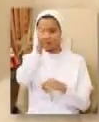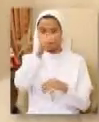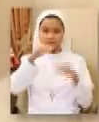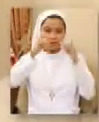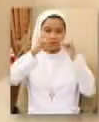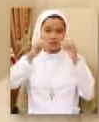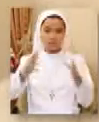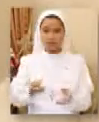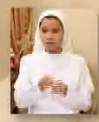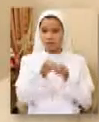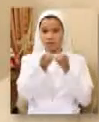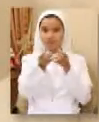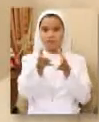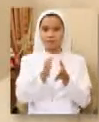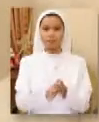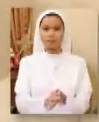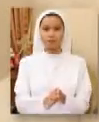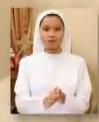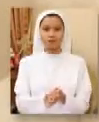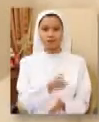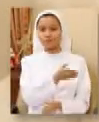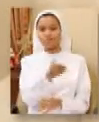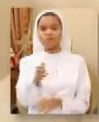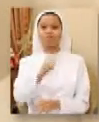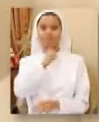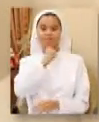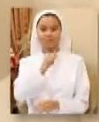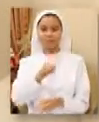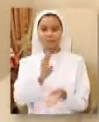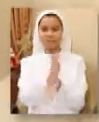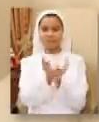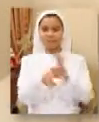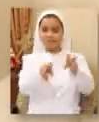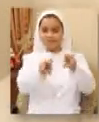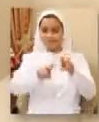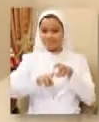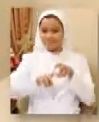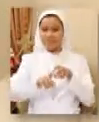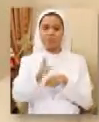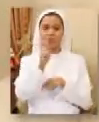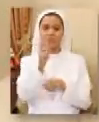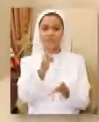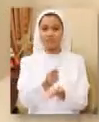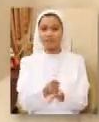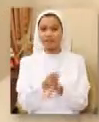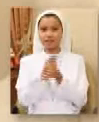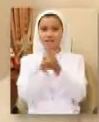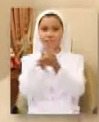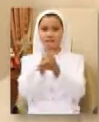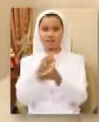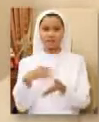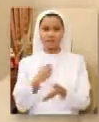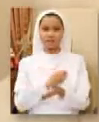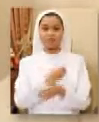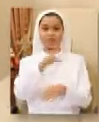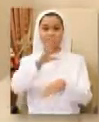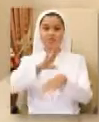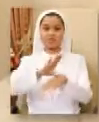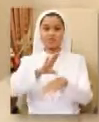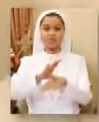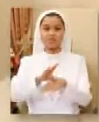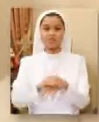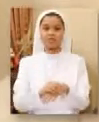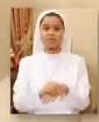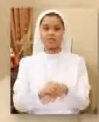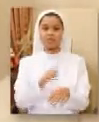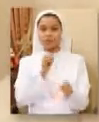ng Panginoon. Kaya huwag na kayo magkukuripot mga tugang. Ha? Pagtabang sa itong simbahan, ang